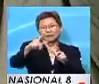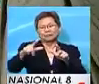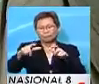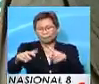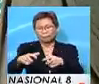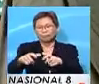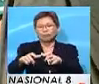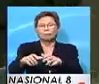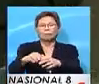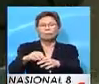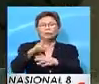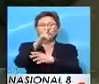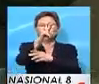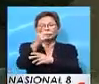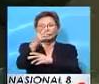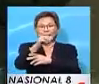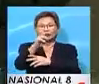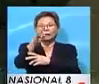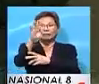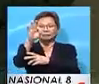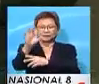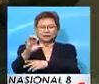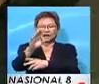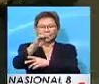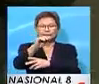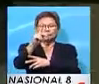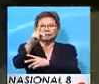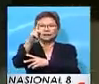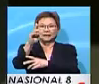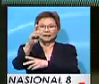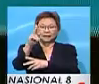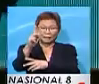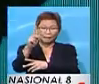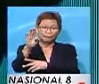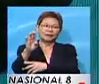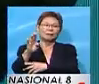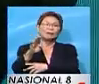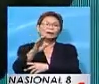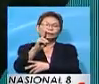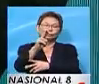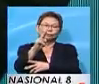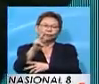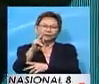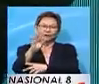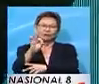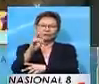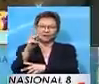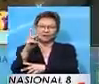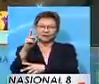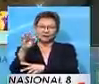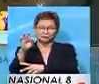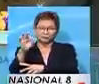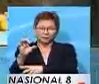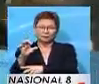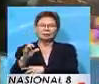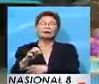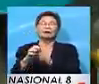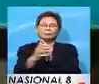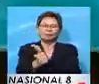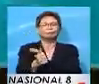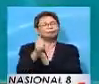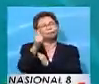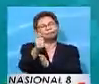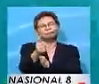mendapat by UKM FC mpkb BRI ubes FC dan kdmm FC layak secara